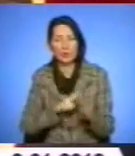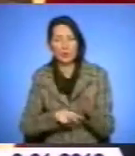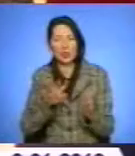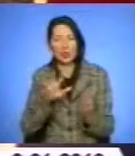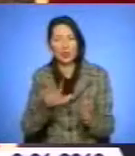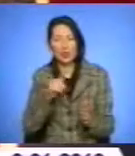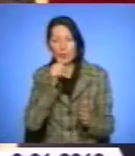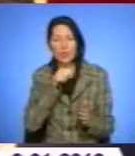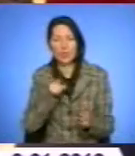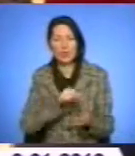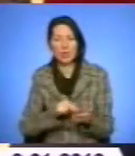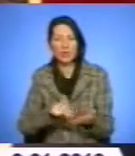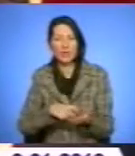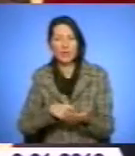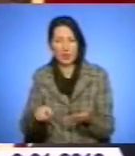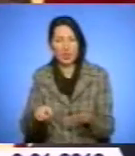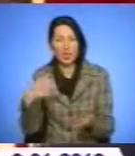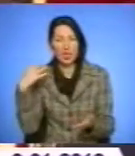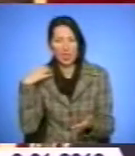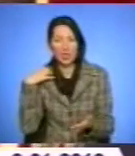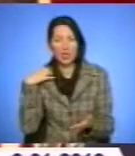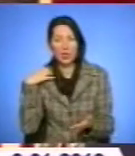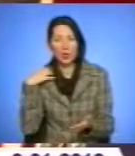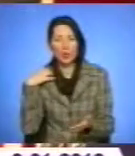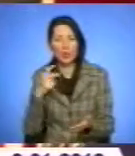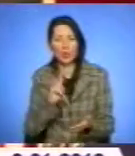74-75 році він написав листа начальнику